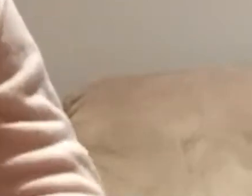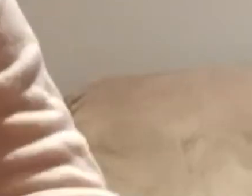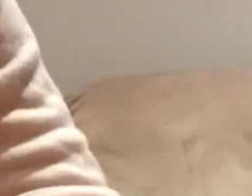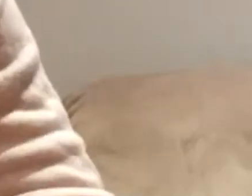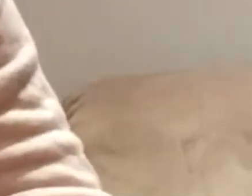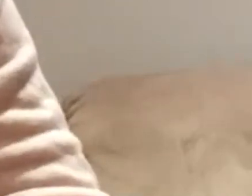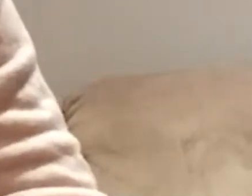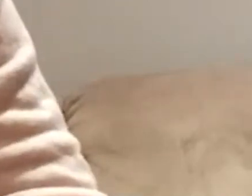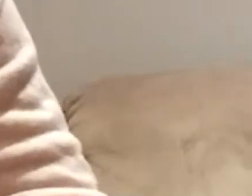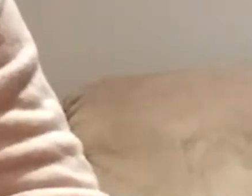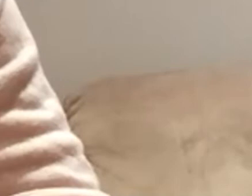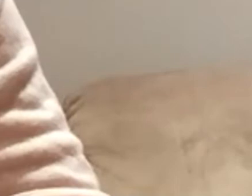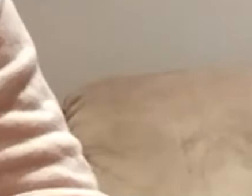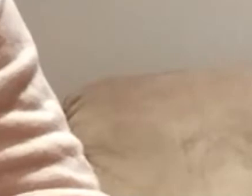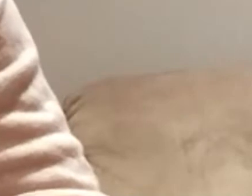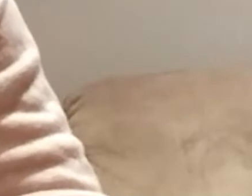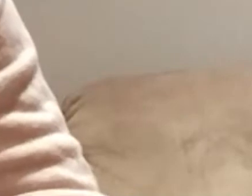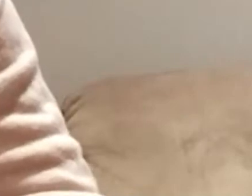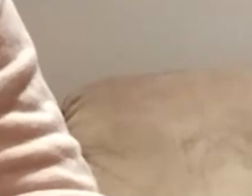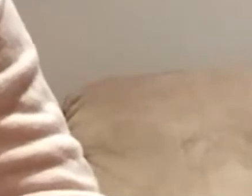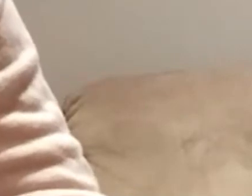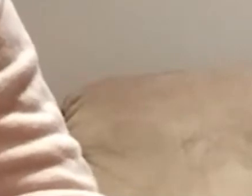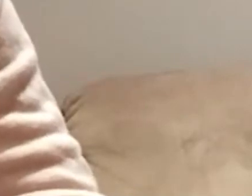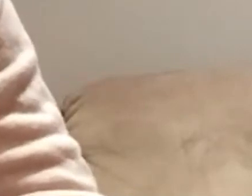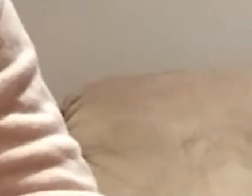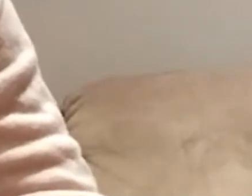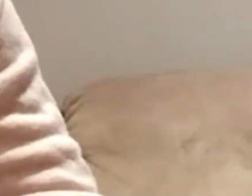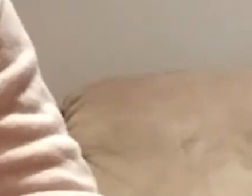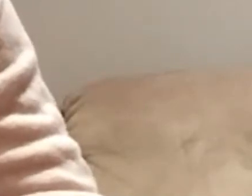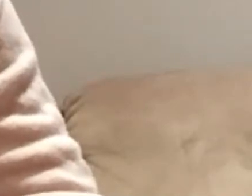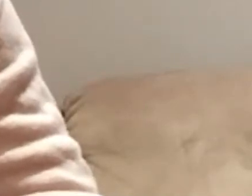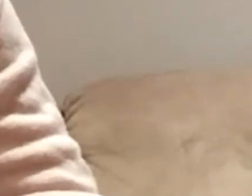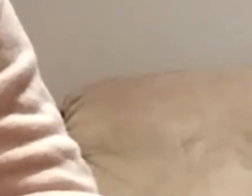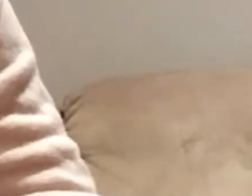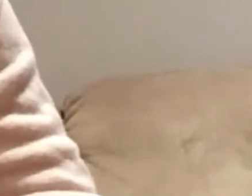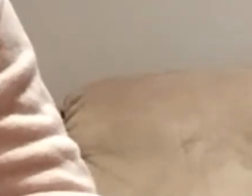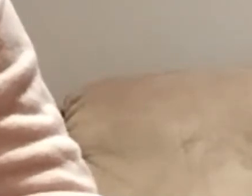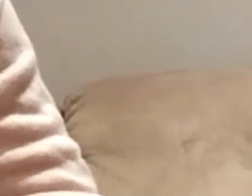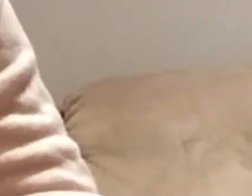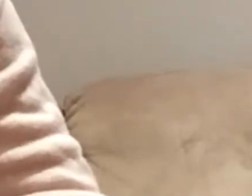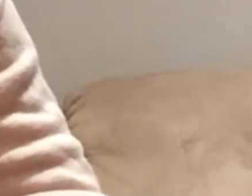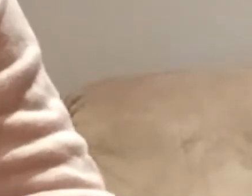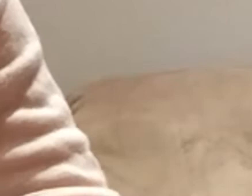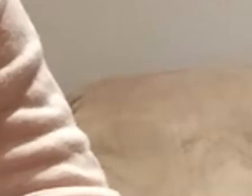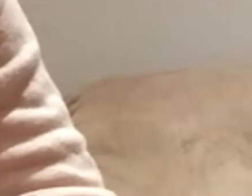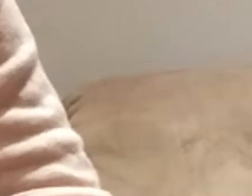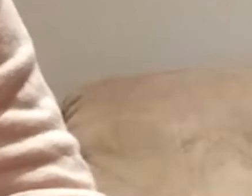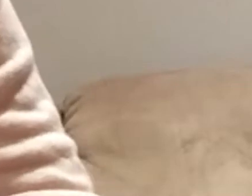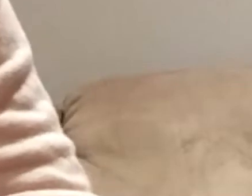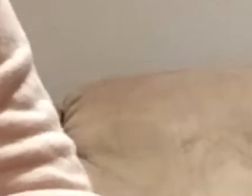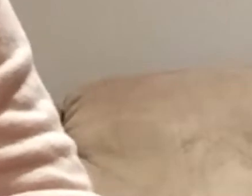vraiment d'opportunité au Québec de danse pour les personnes à mobilité